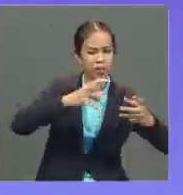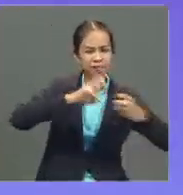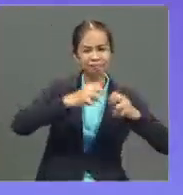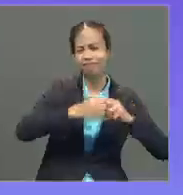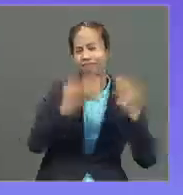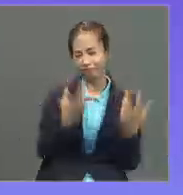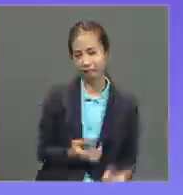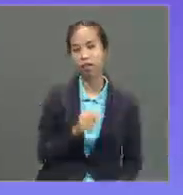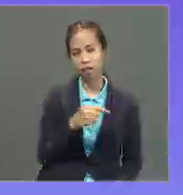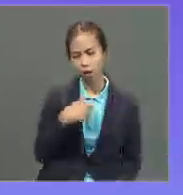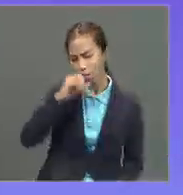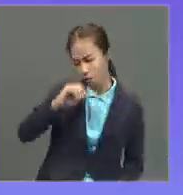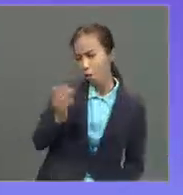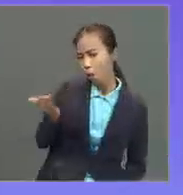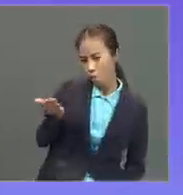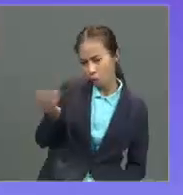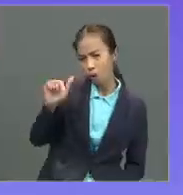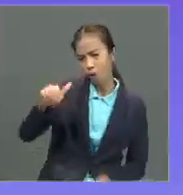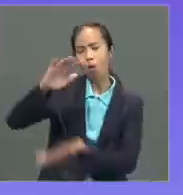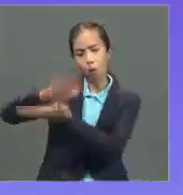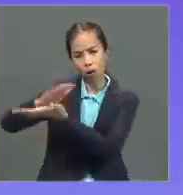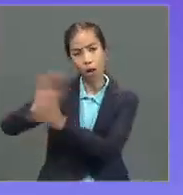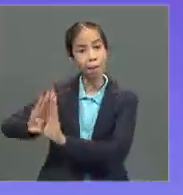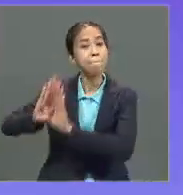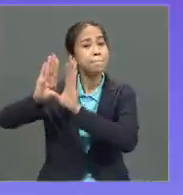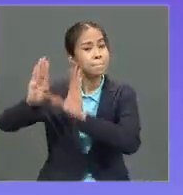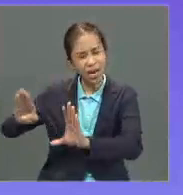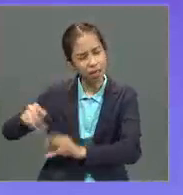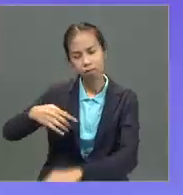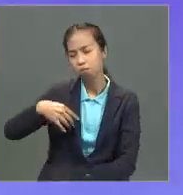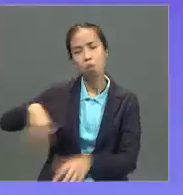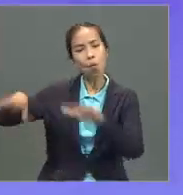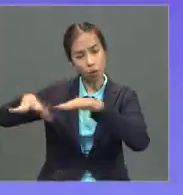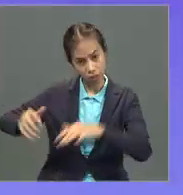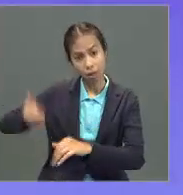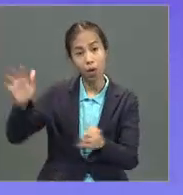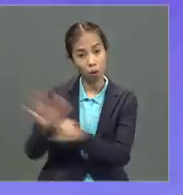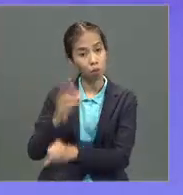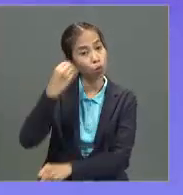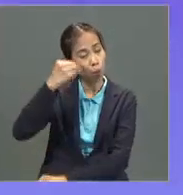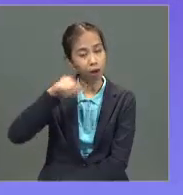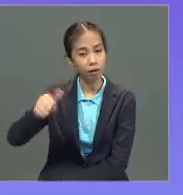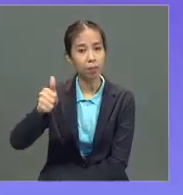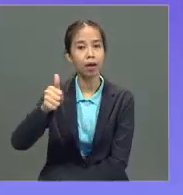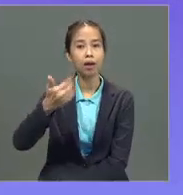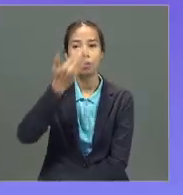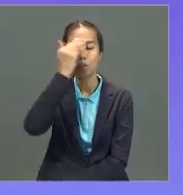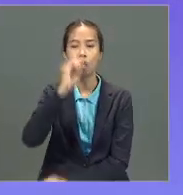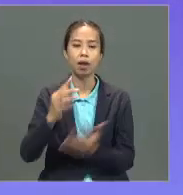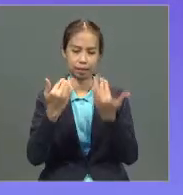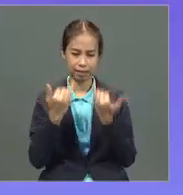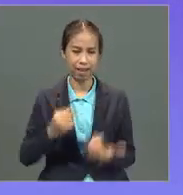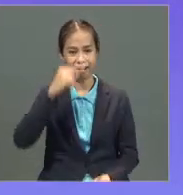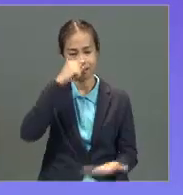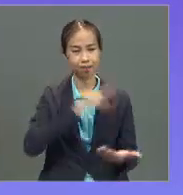าเรียกร้องกันว่าขอเปิดแบบออนไซต์หรือว่าเรียนแบบครบกันเนี่ยเต็มที่เลยได้ไหมในทุกๆโรงเรียนเพราะว่าในเมื่อประเทศไ